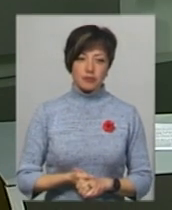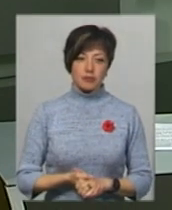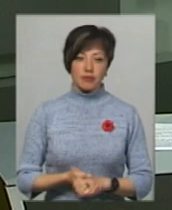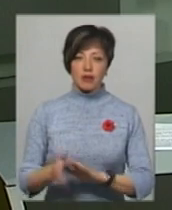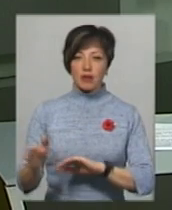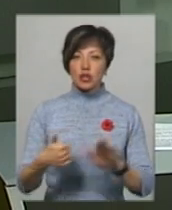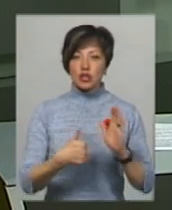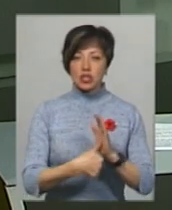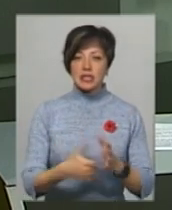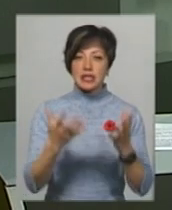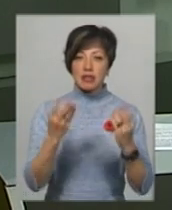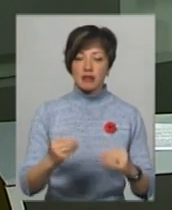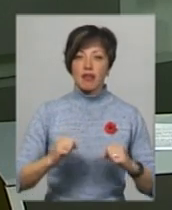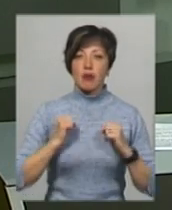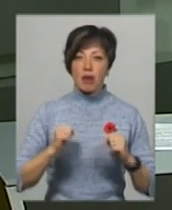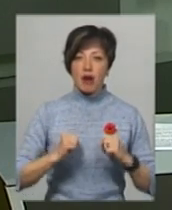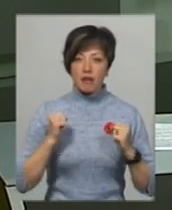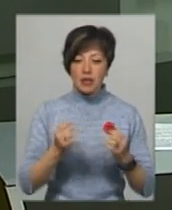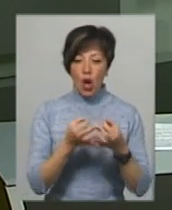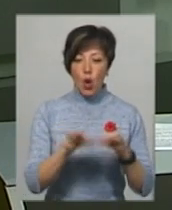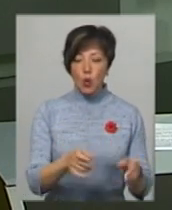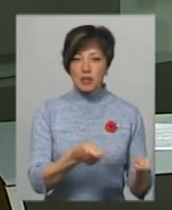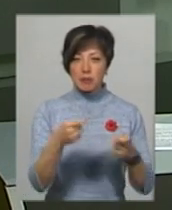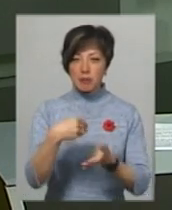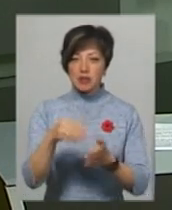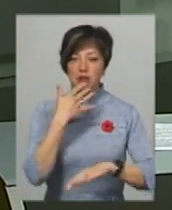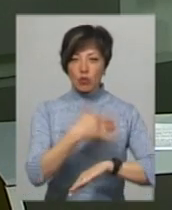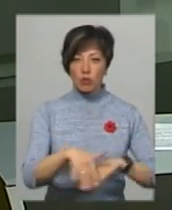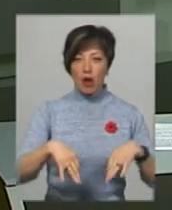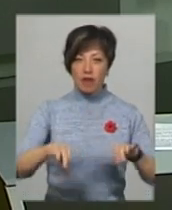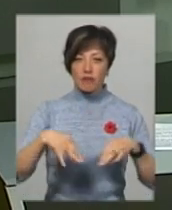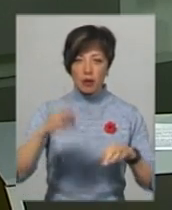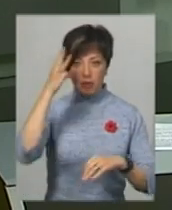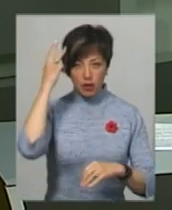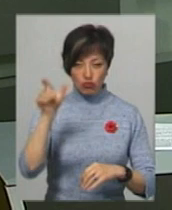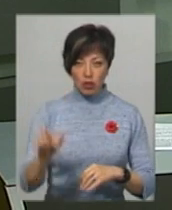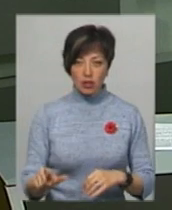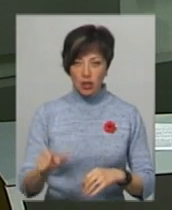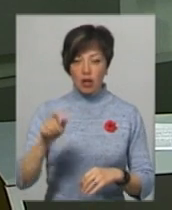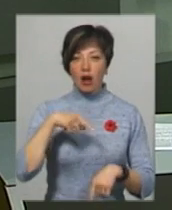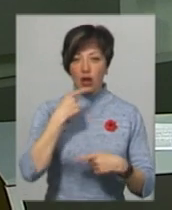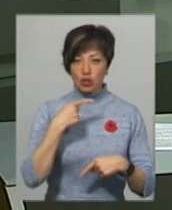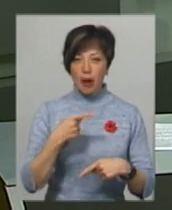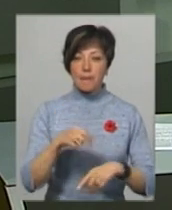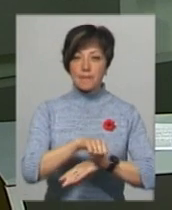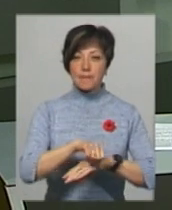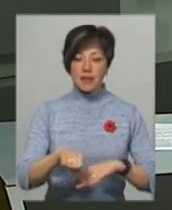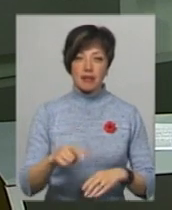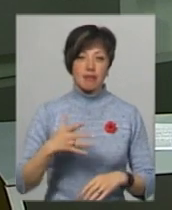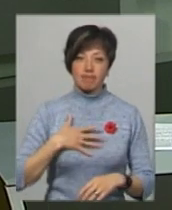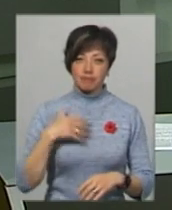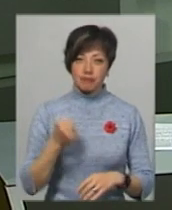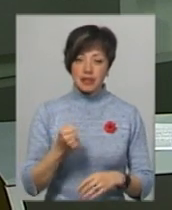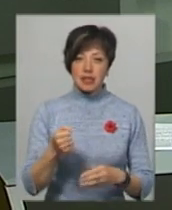6 днів намагався розмитнити придбану за кордоном автівку хмельничанин Олександр Альшанов. Чоловік каже, митників не